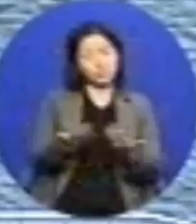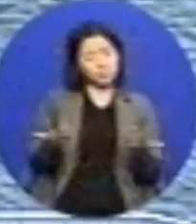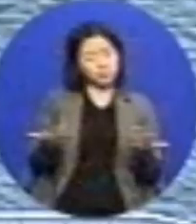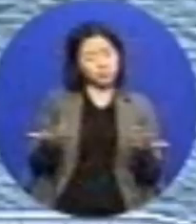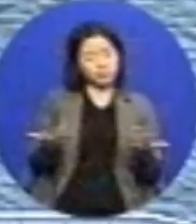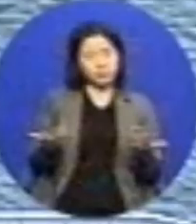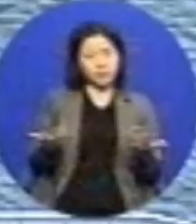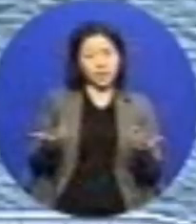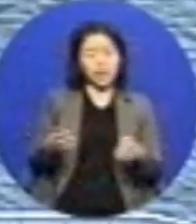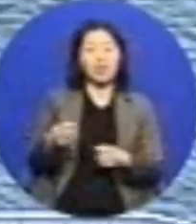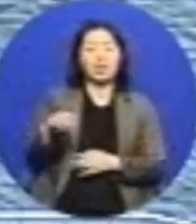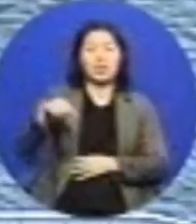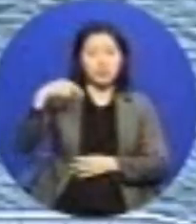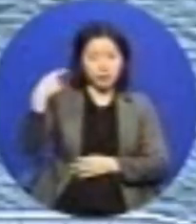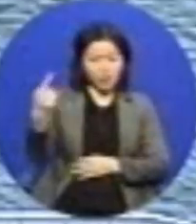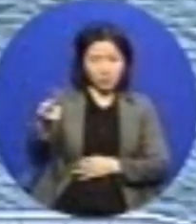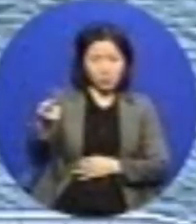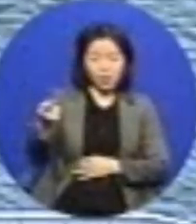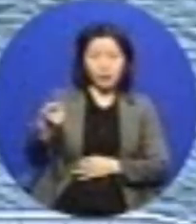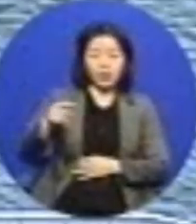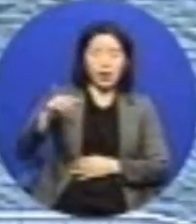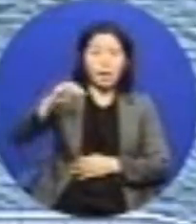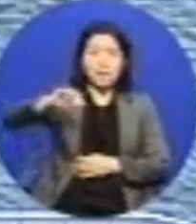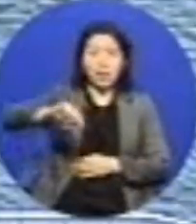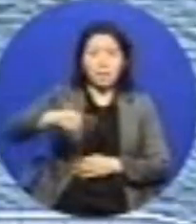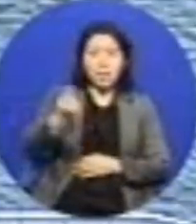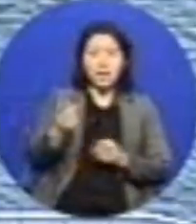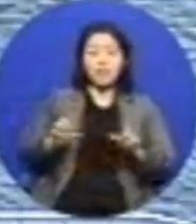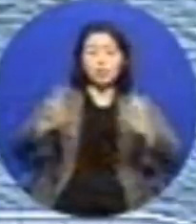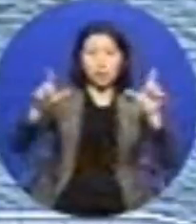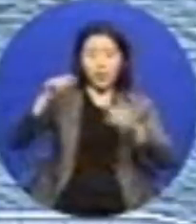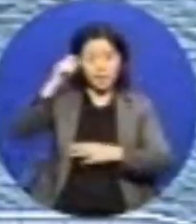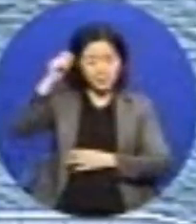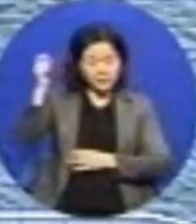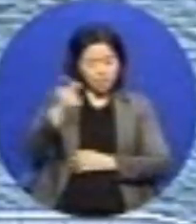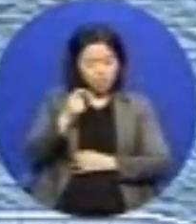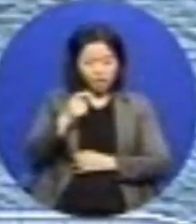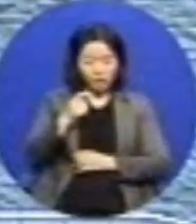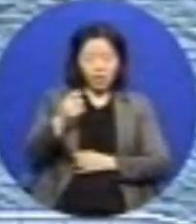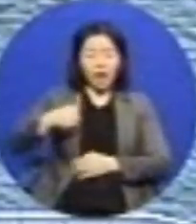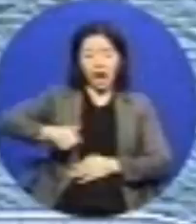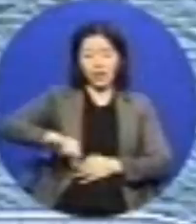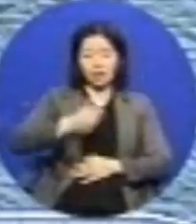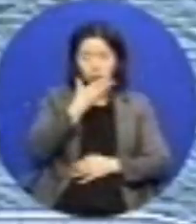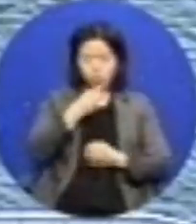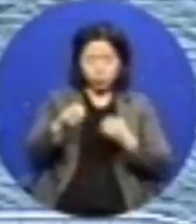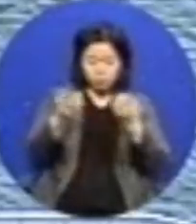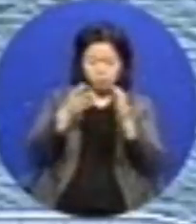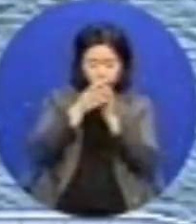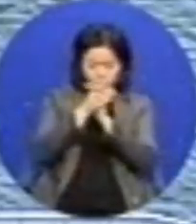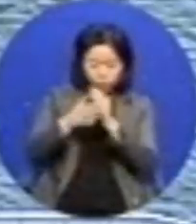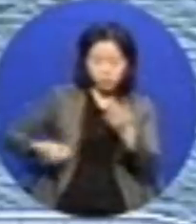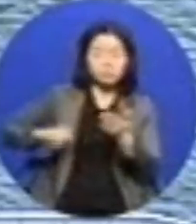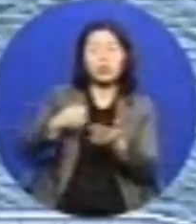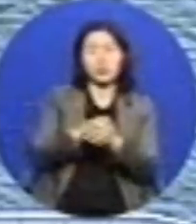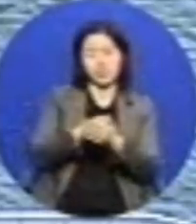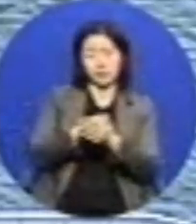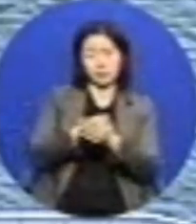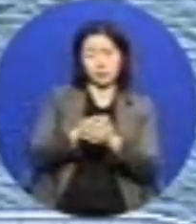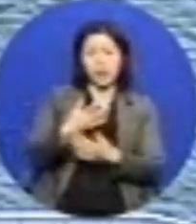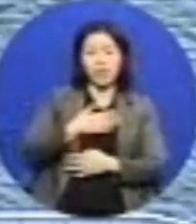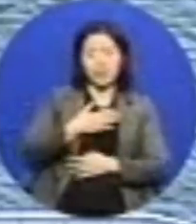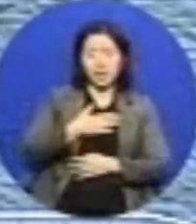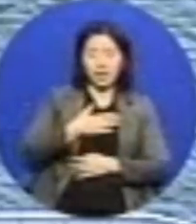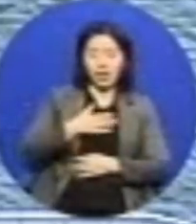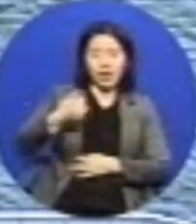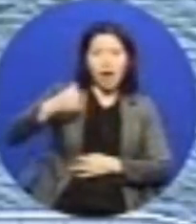100일 동안 새벽에 아들을 축복하리라 고 작정 합니다 내가 아들을 위해서 축복하며